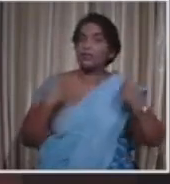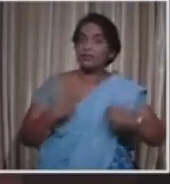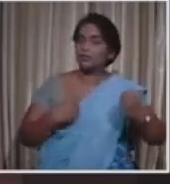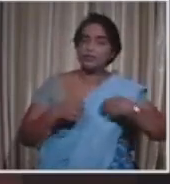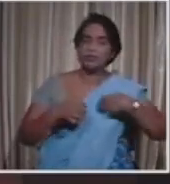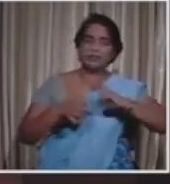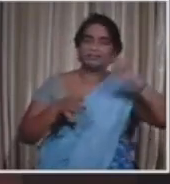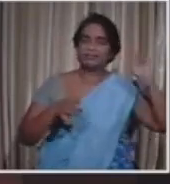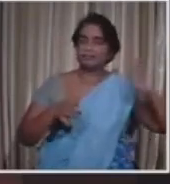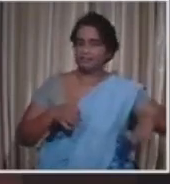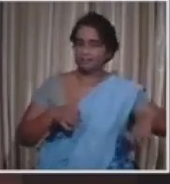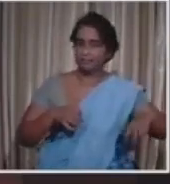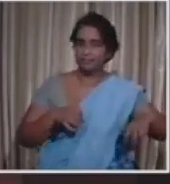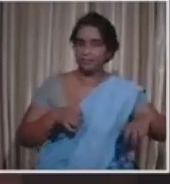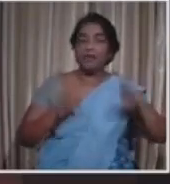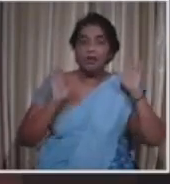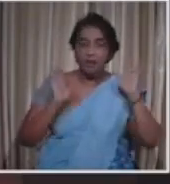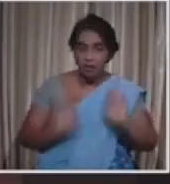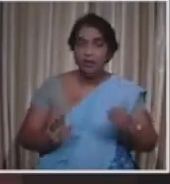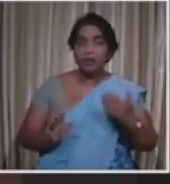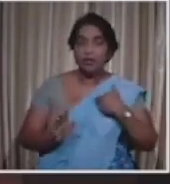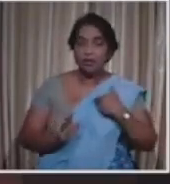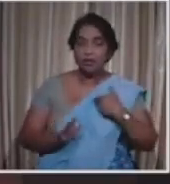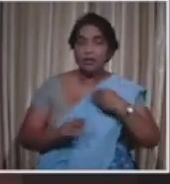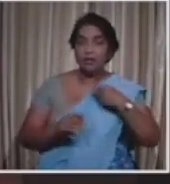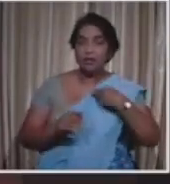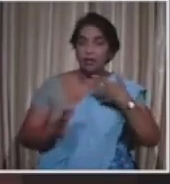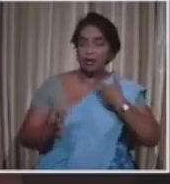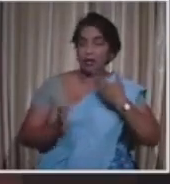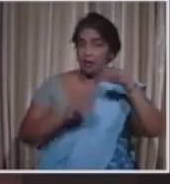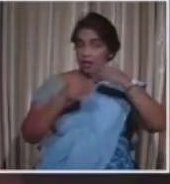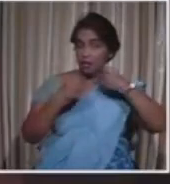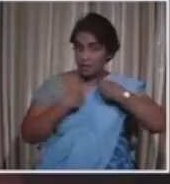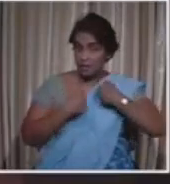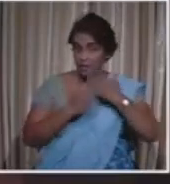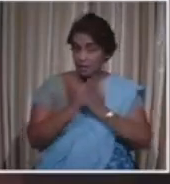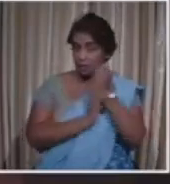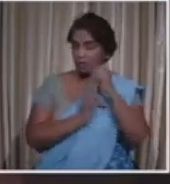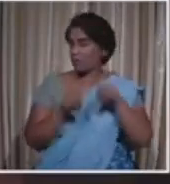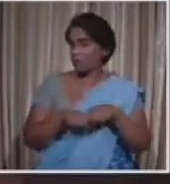වෙලා නමුත් අපේ වරප්‍රසාද කඩ කරලා තියෙනවා